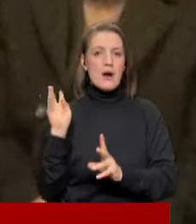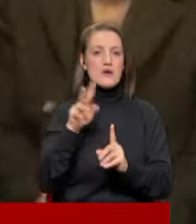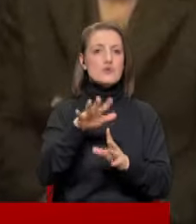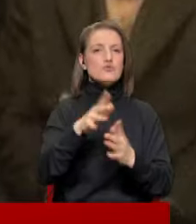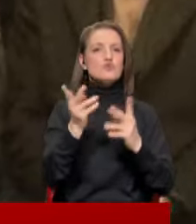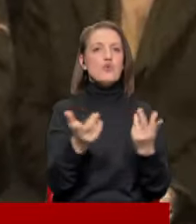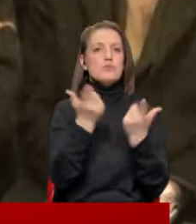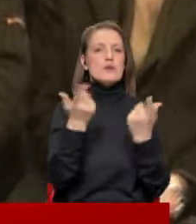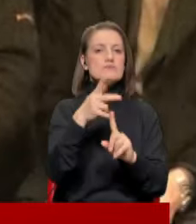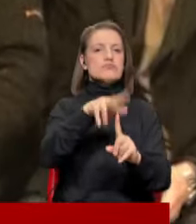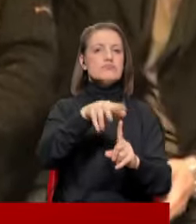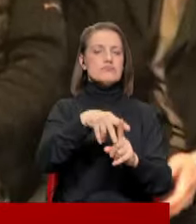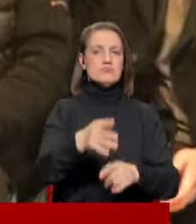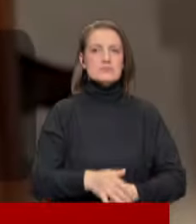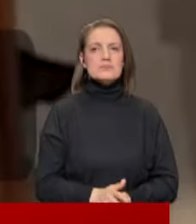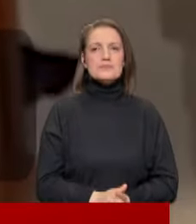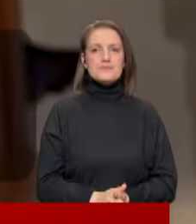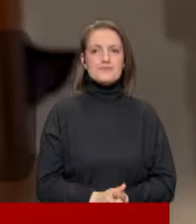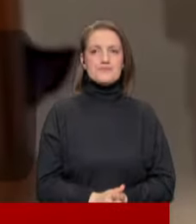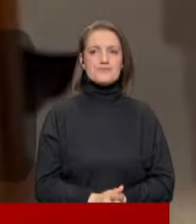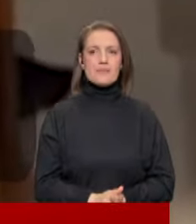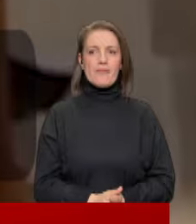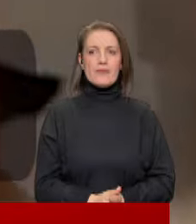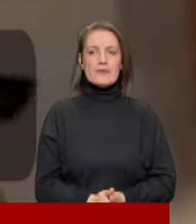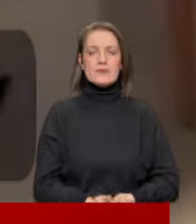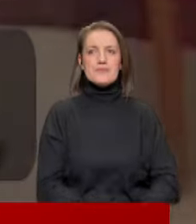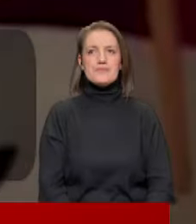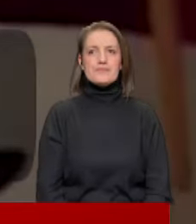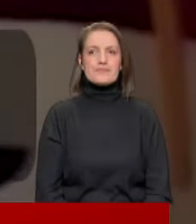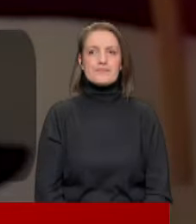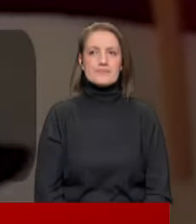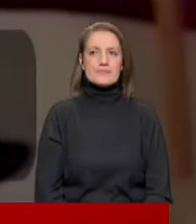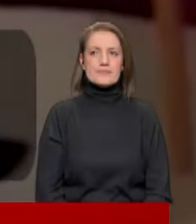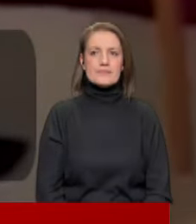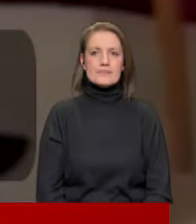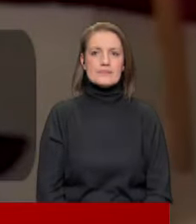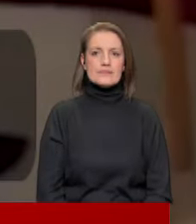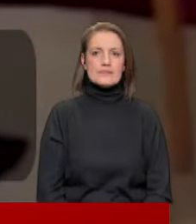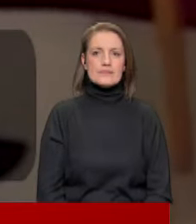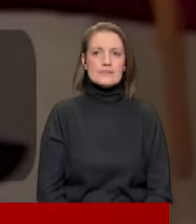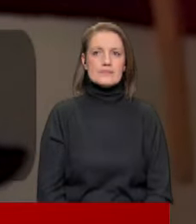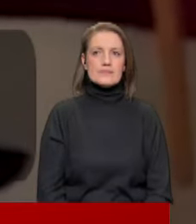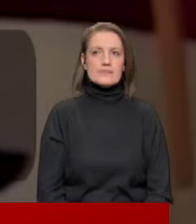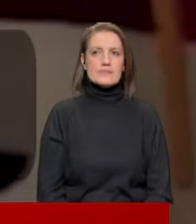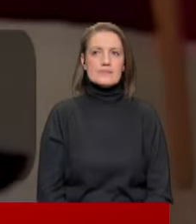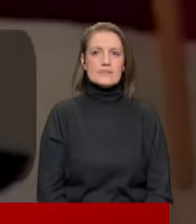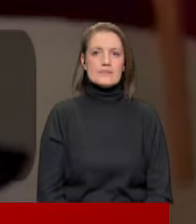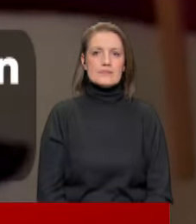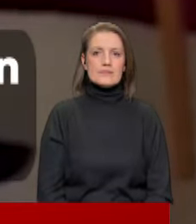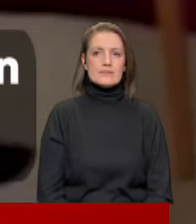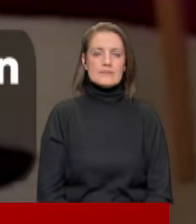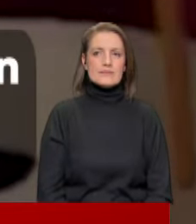Partili adayların Propaganda toplantısına şimdi seçim sürecine girdik yakın zamanda inşallah buranın tabelası İnşallah